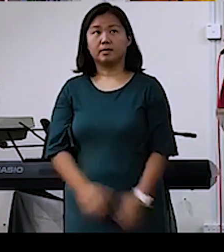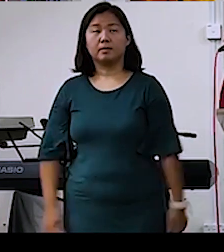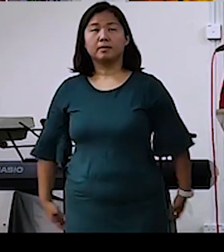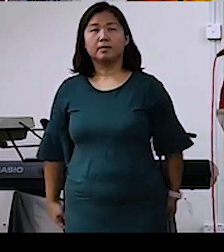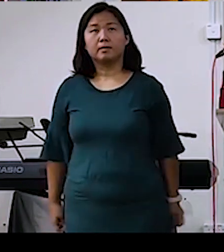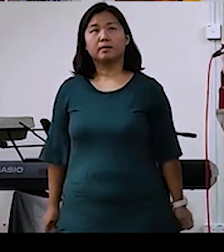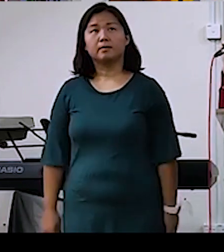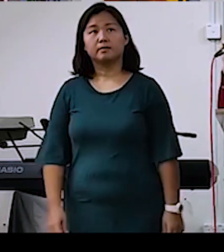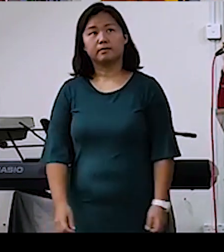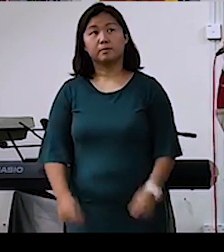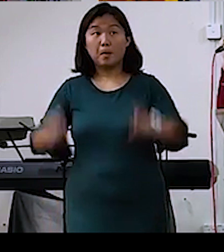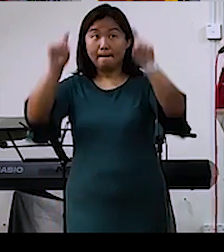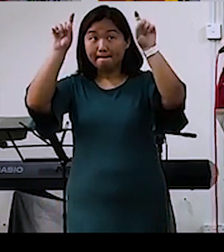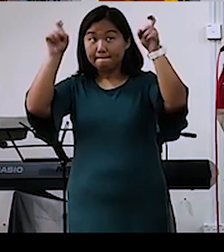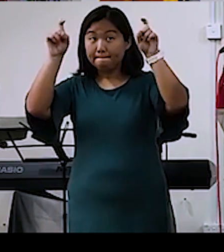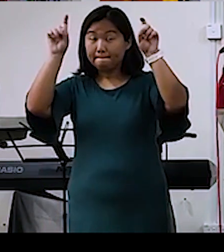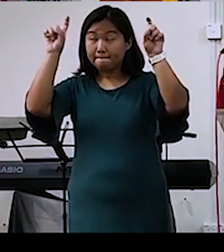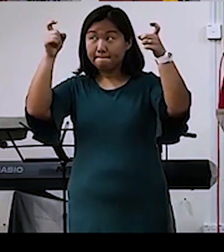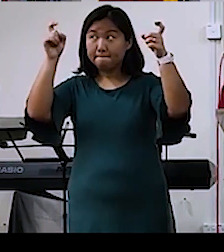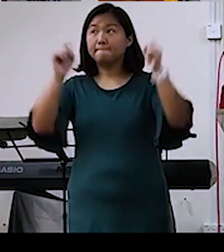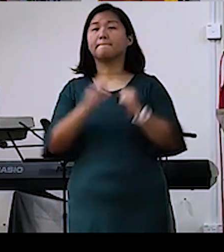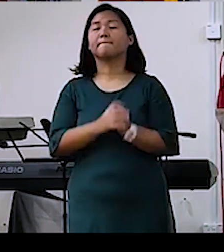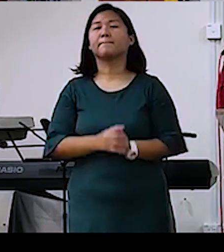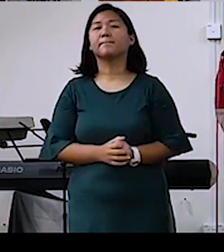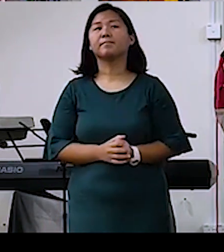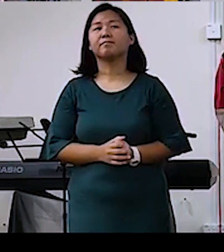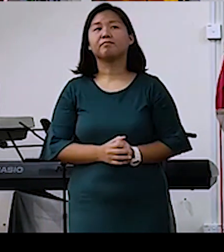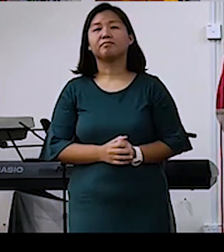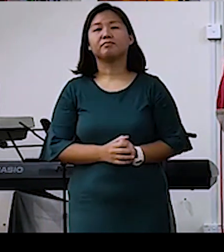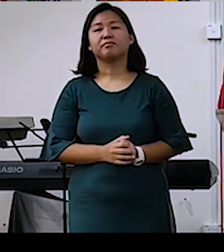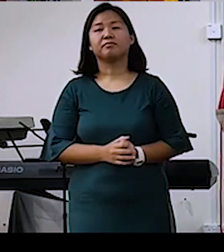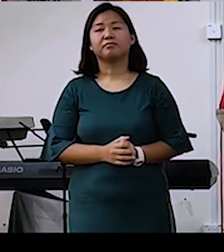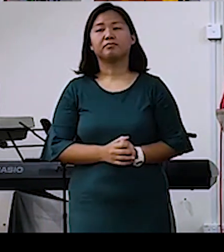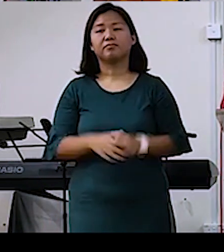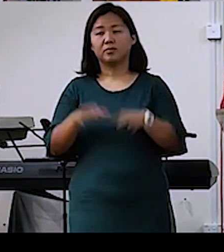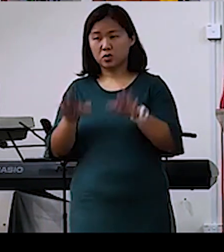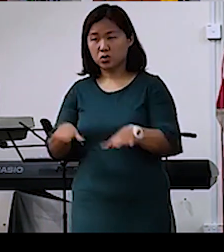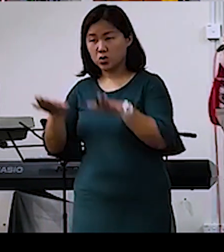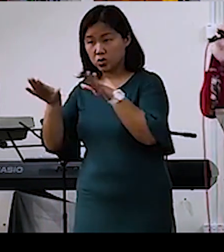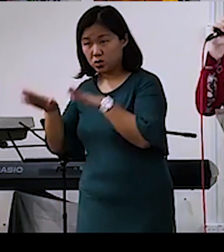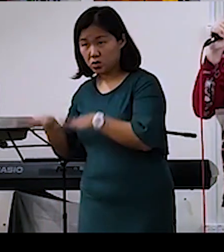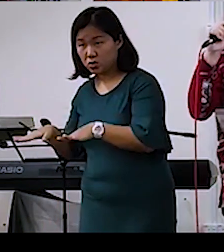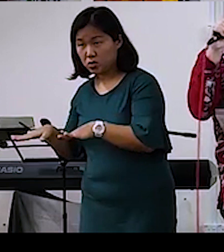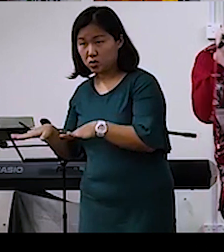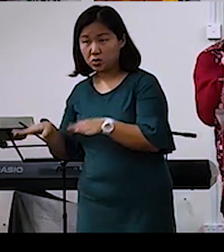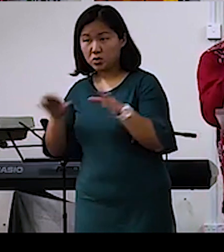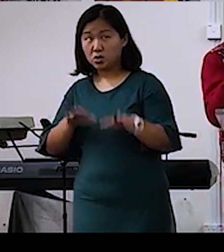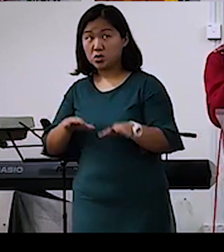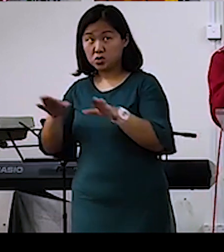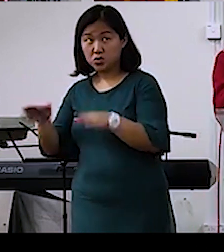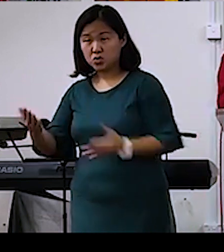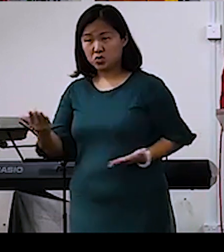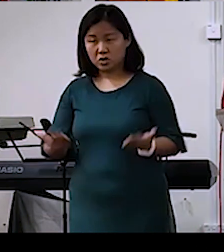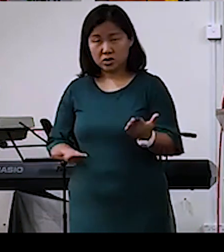受。 So I entitled this precious chapter, this sermon today, Children Servants. Everybody say Children Servants.